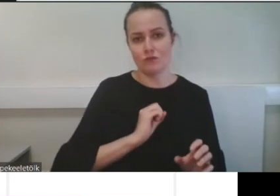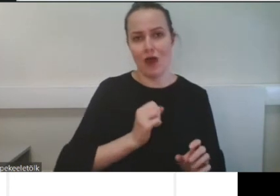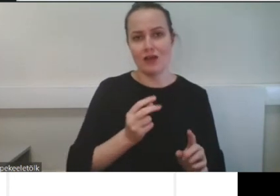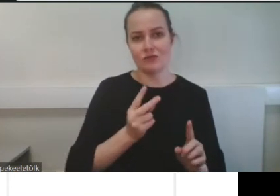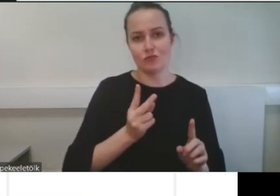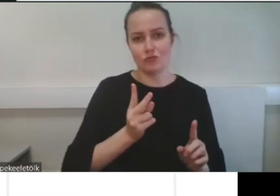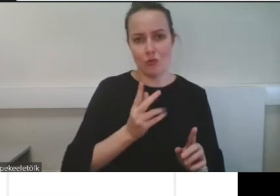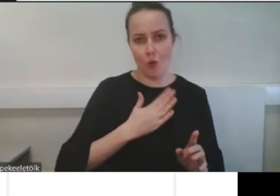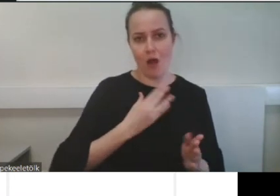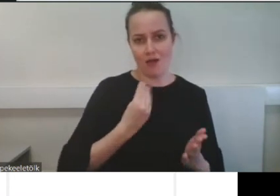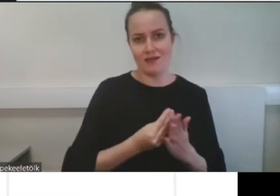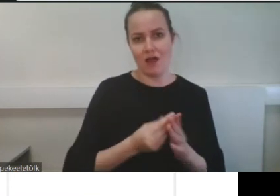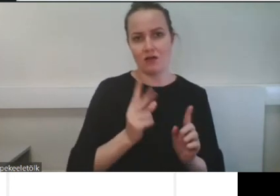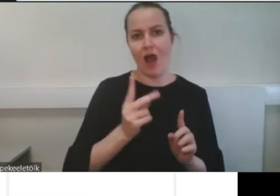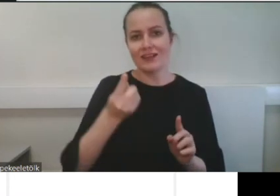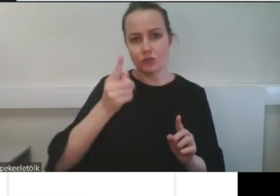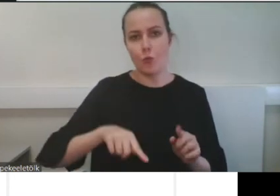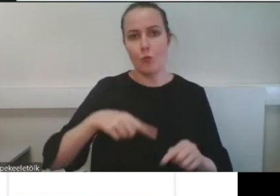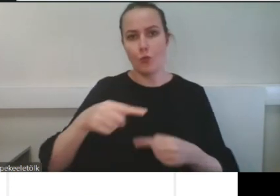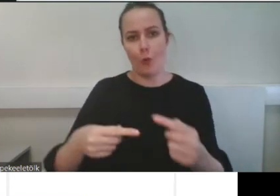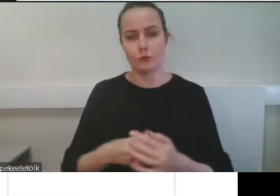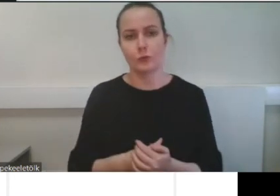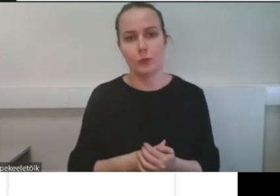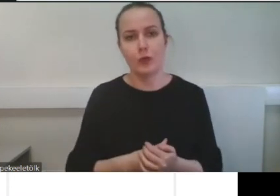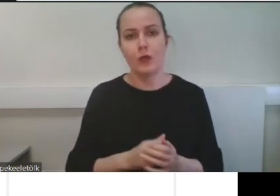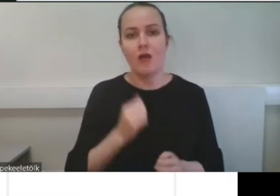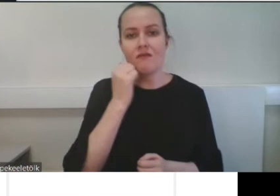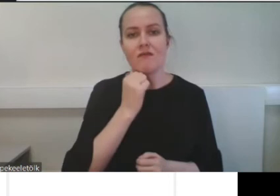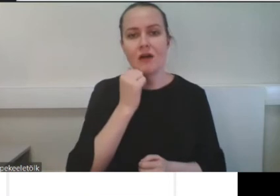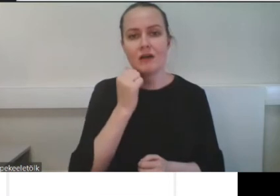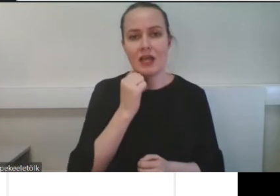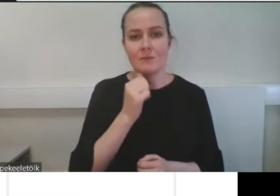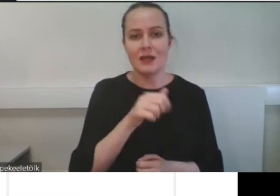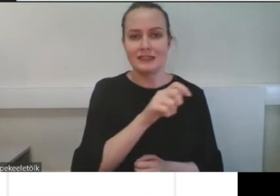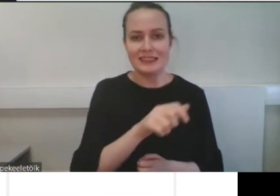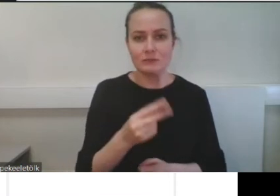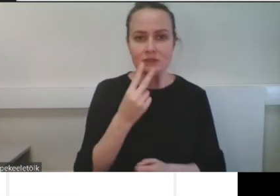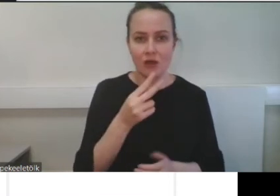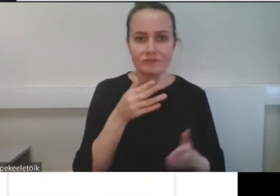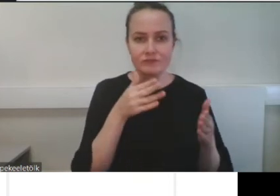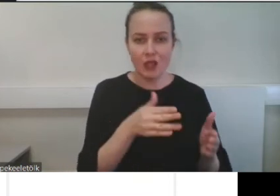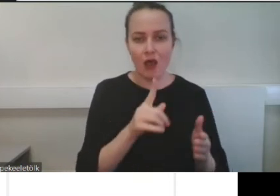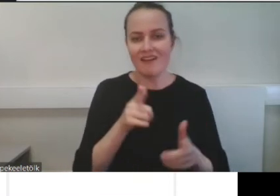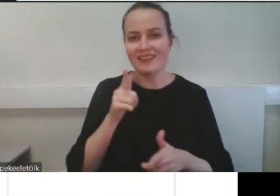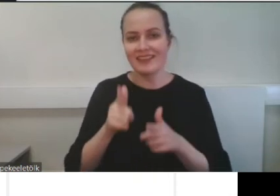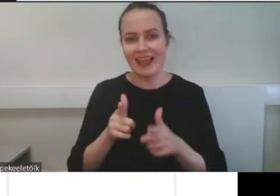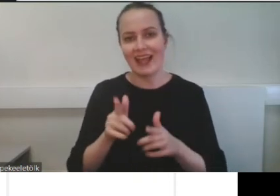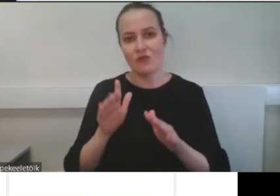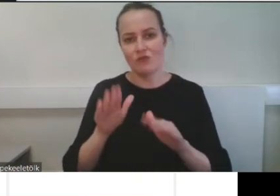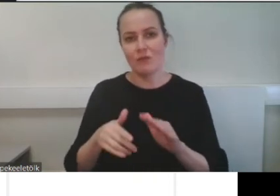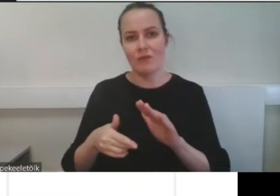sagedami liitpuudega 65% või liikumispuudega 62%